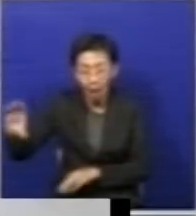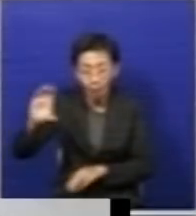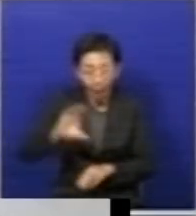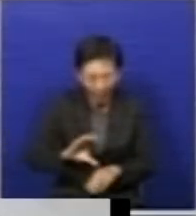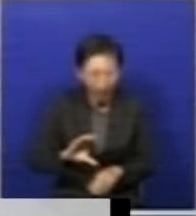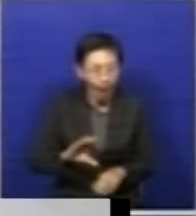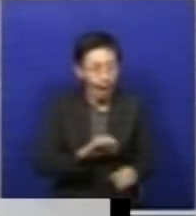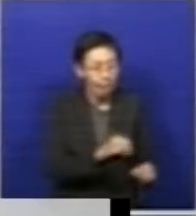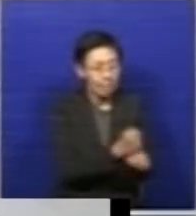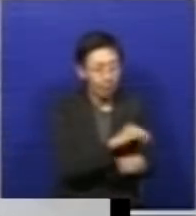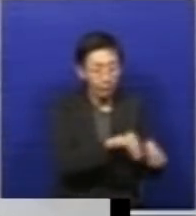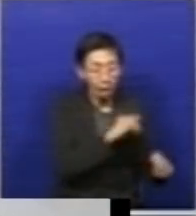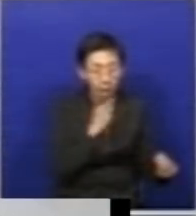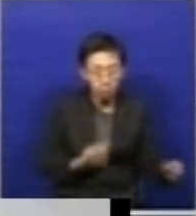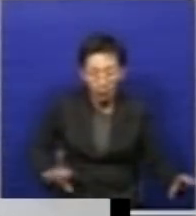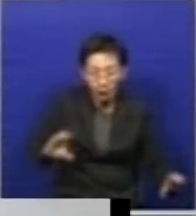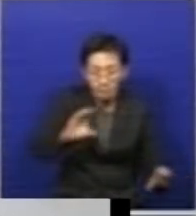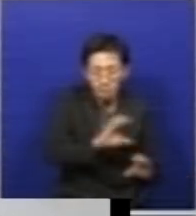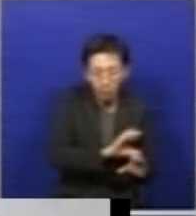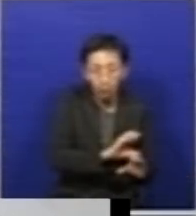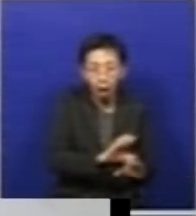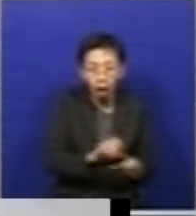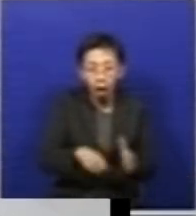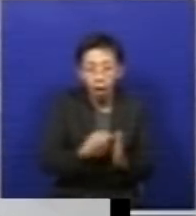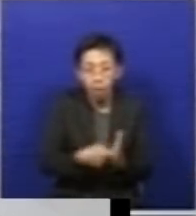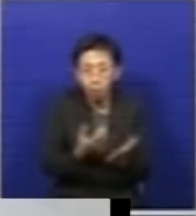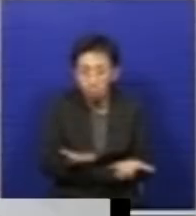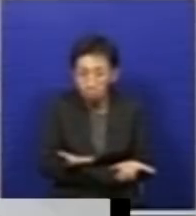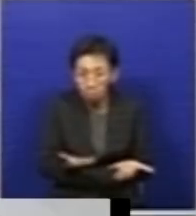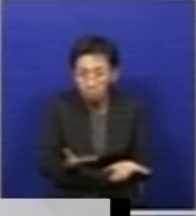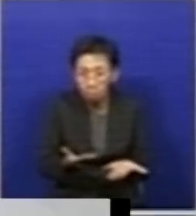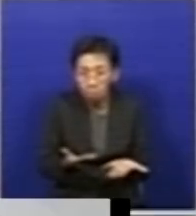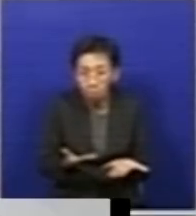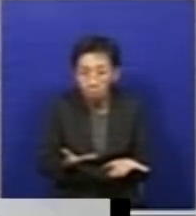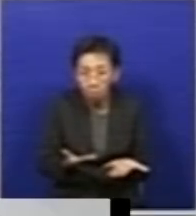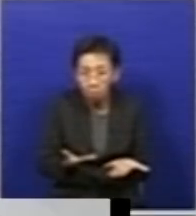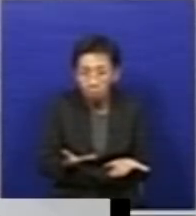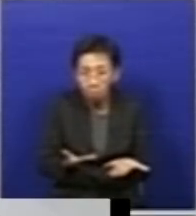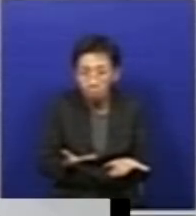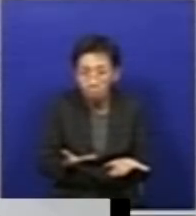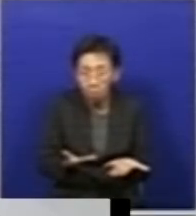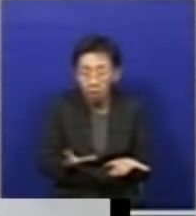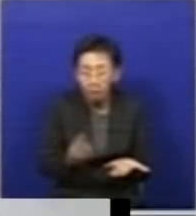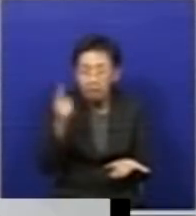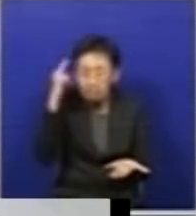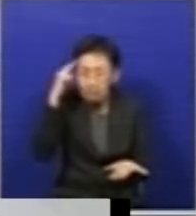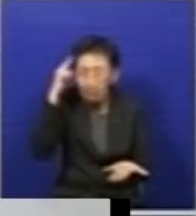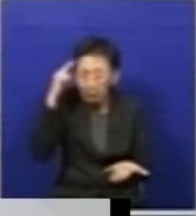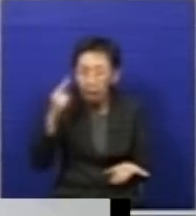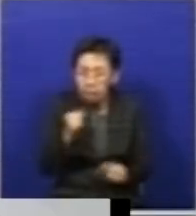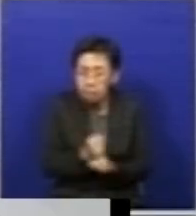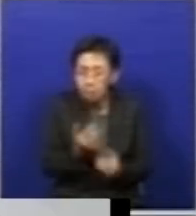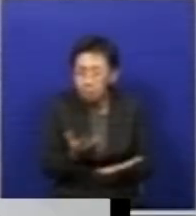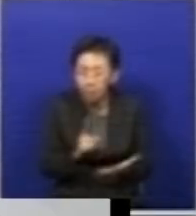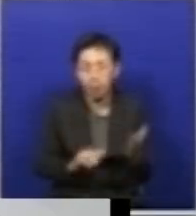ปีนี้ไม่มีทางเป็นบวกซึ่งก็คงเป็นเช่นนี้ไปทั่วโลกพร้อมชี้เหตุว่ารัฐทำไมรัฐบาลนี้เป็นรัฐบาลที่แจกเงินแต่ถู